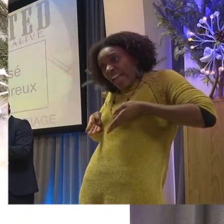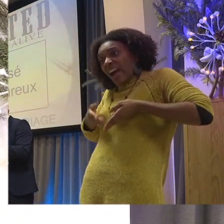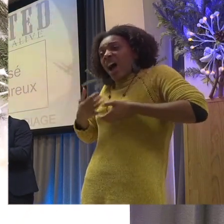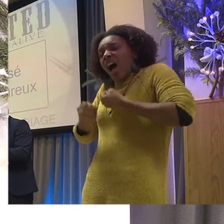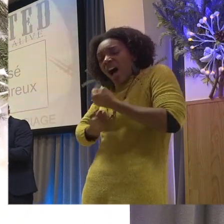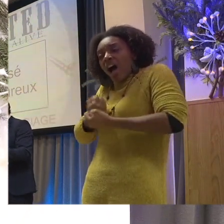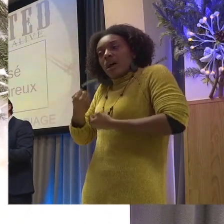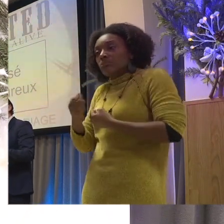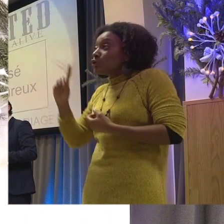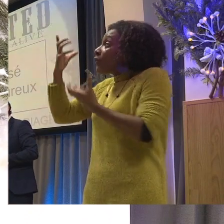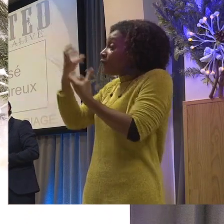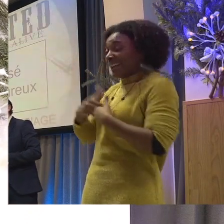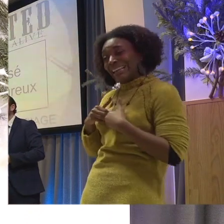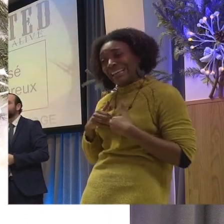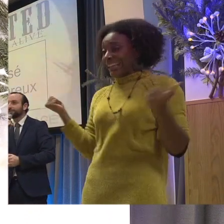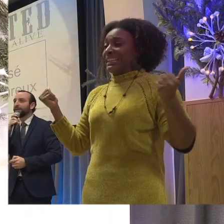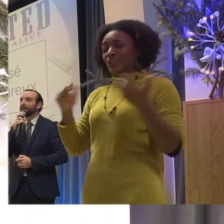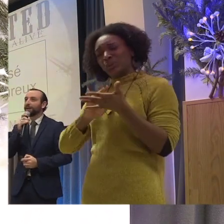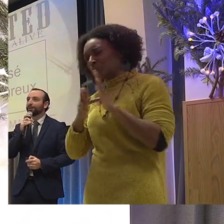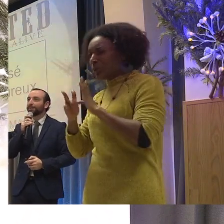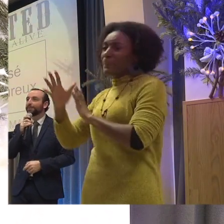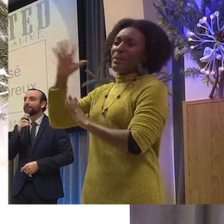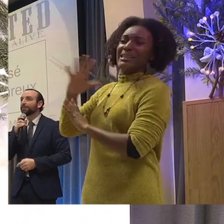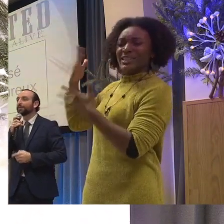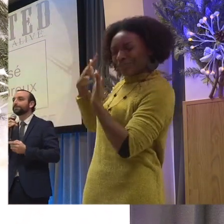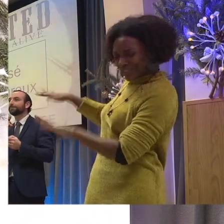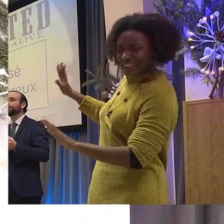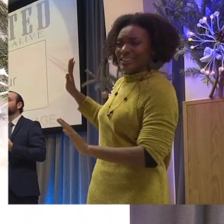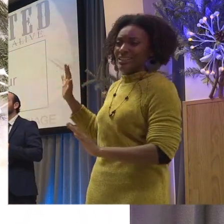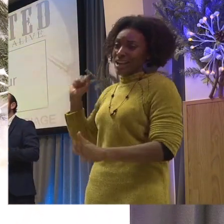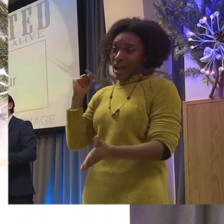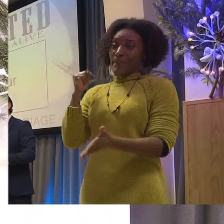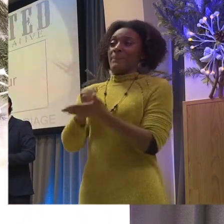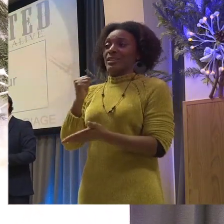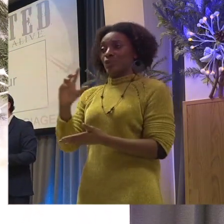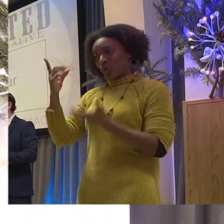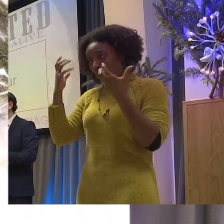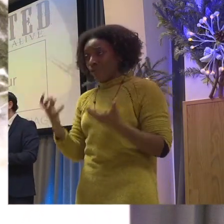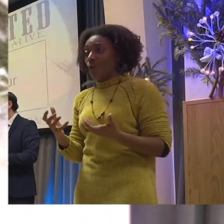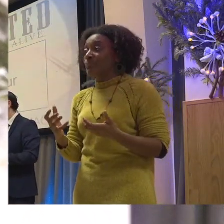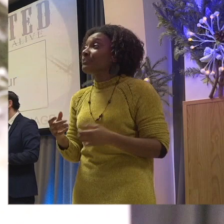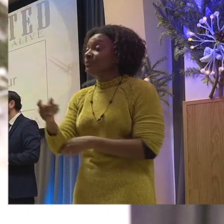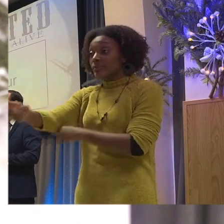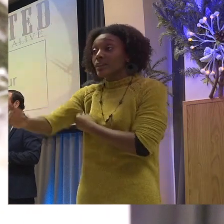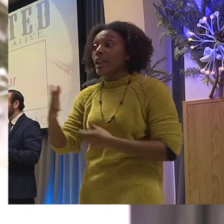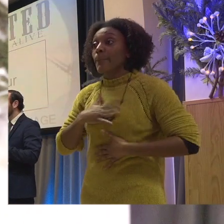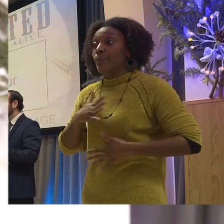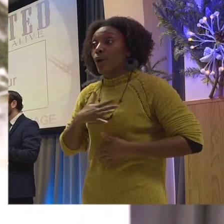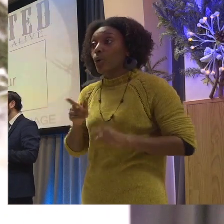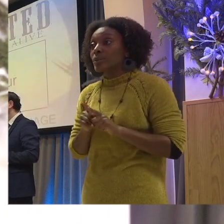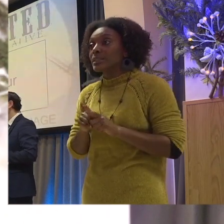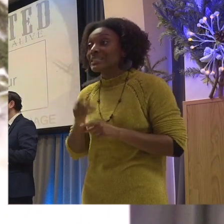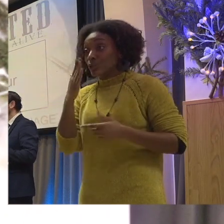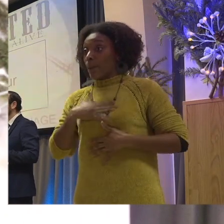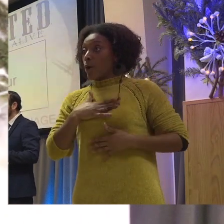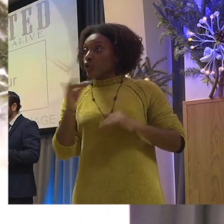veut te guérir totalement et parfaitement de ton passé. Amen. La peur, c'est un tueur de mariage. Si tu as peur de ton